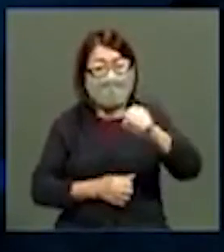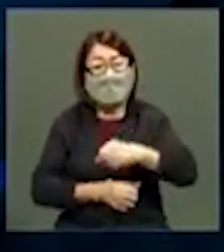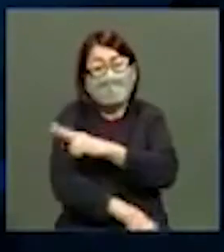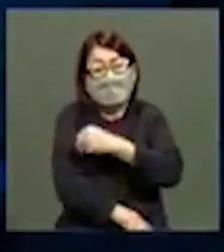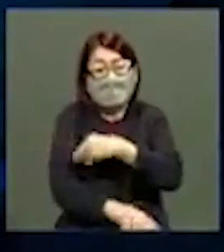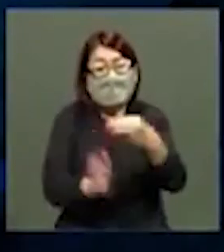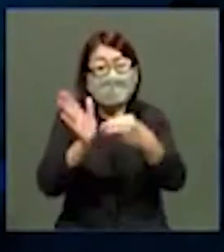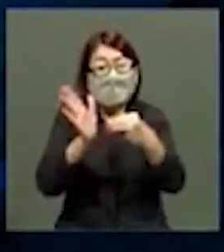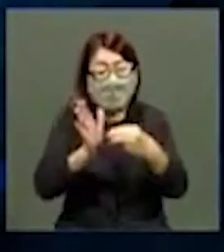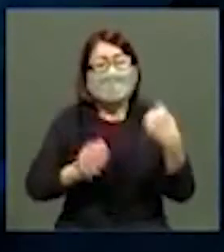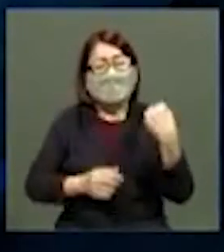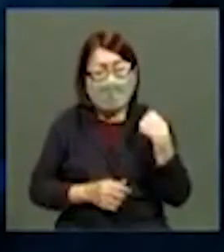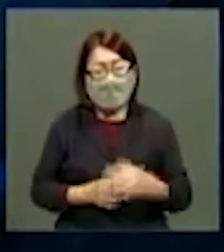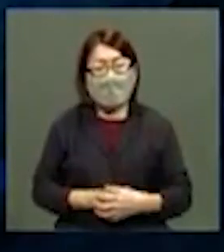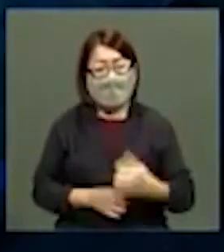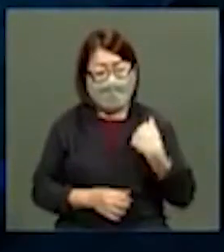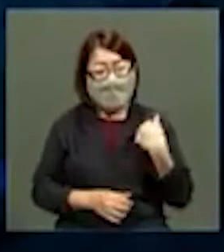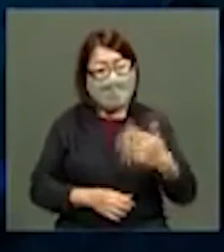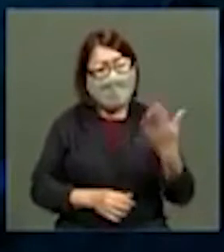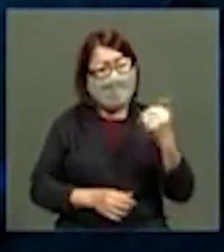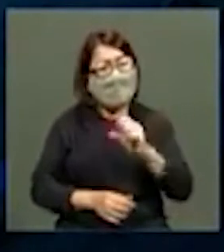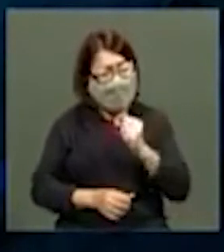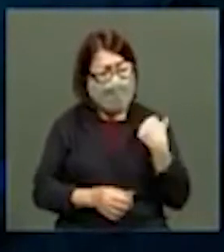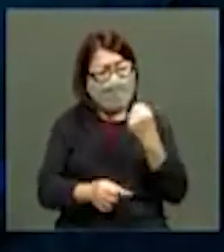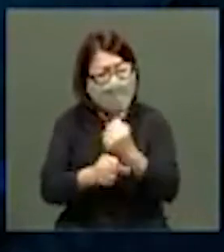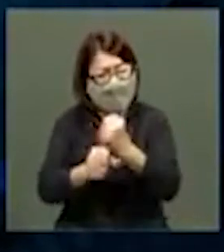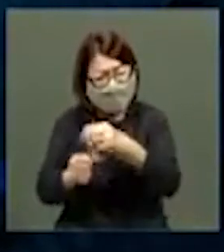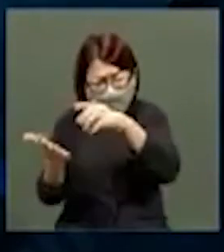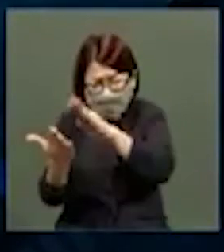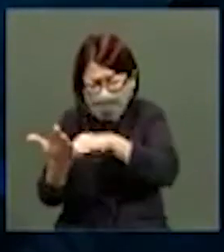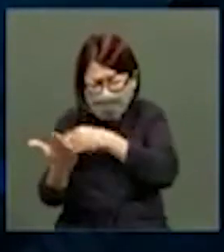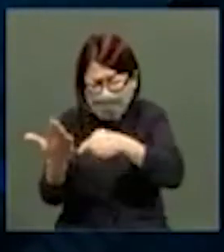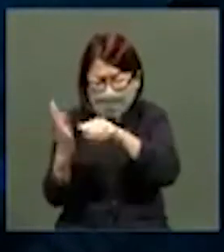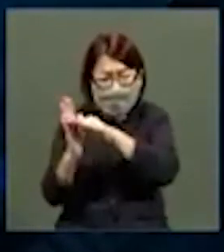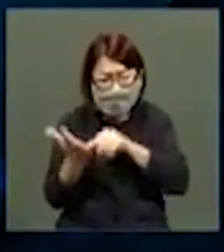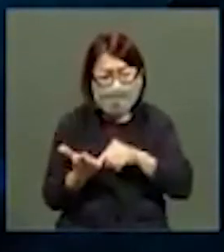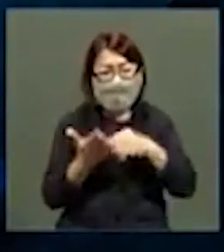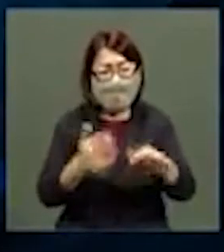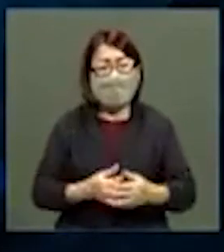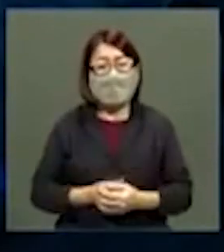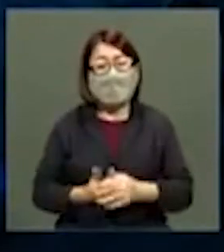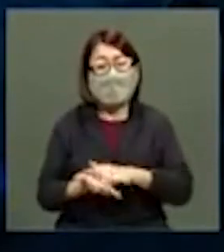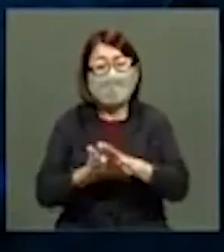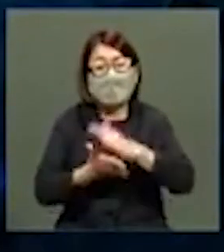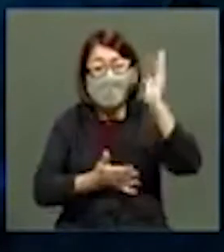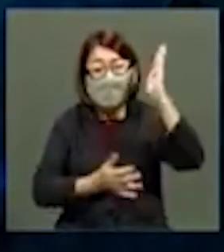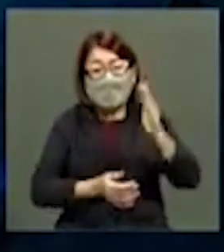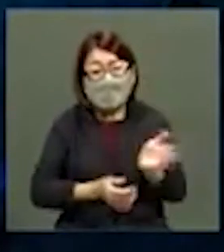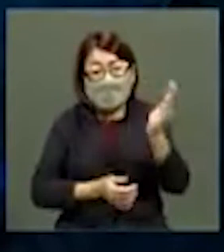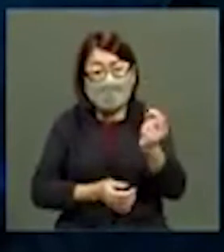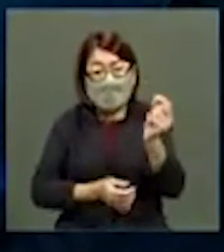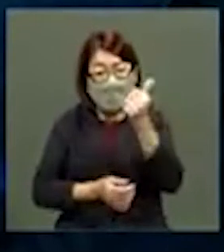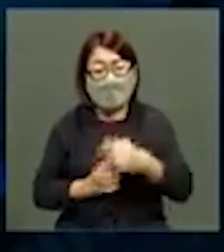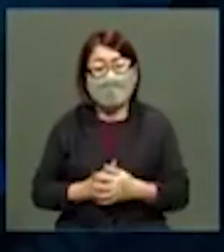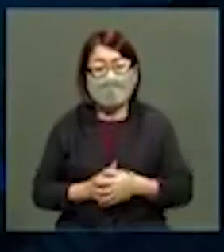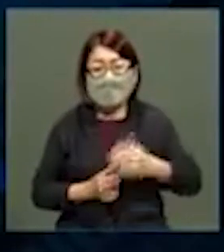ก็ได้ทำรายละเอียดขึ้นมานำเสนอผมขออนุญาตไปเร็วๆนะครับเป็นแผ่นสไลด์โช